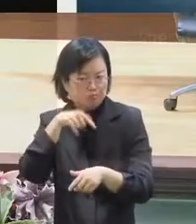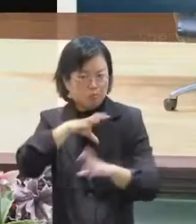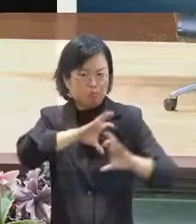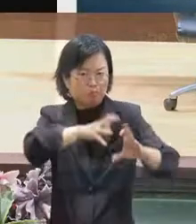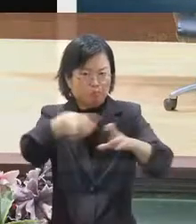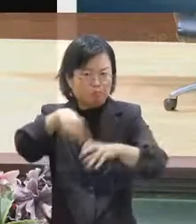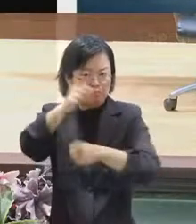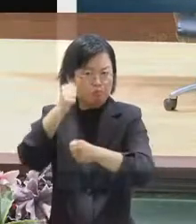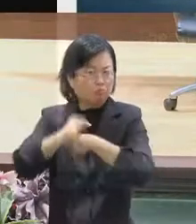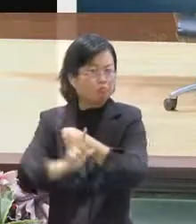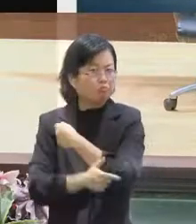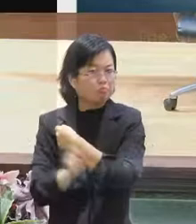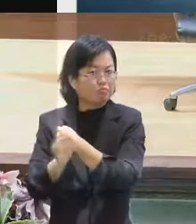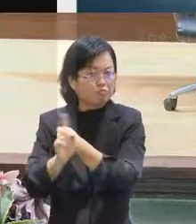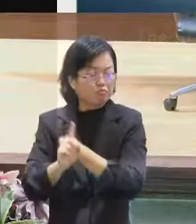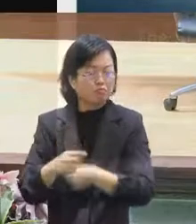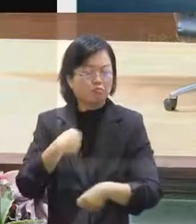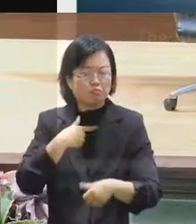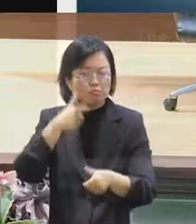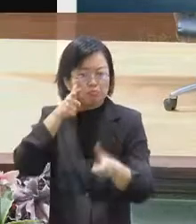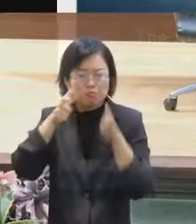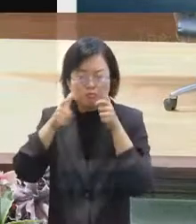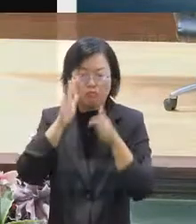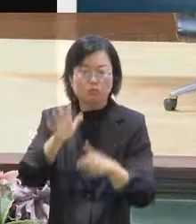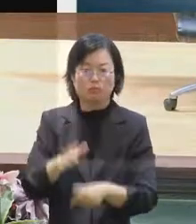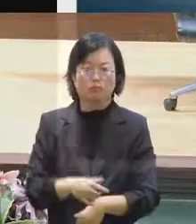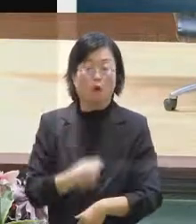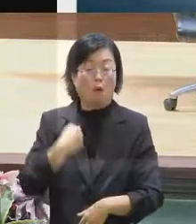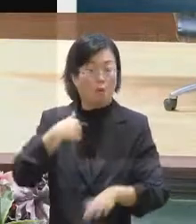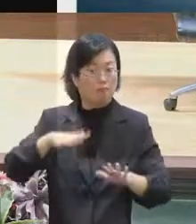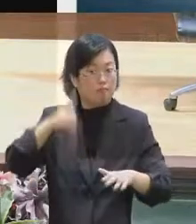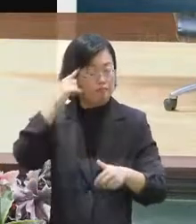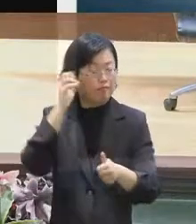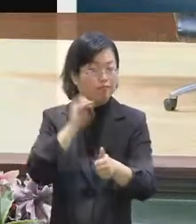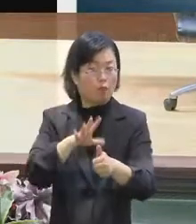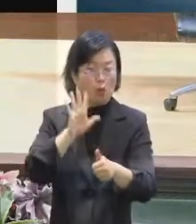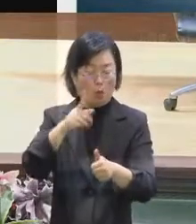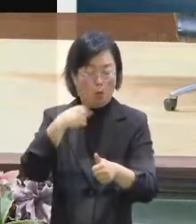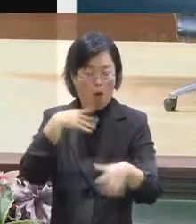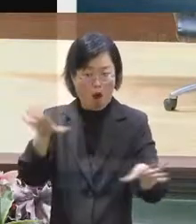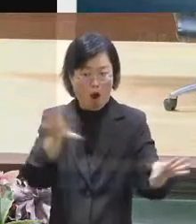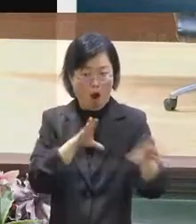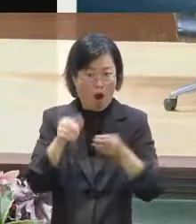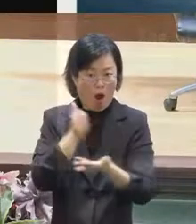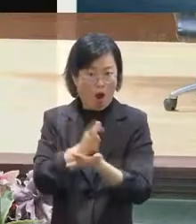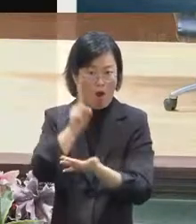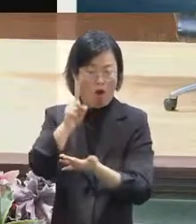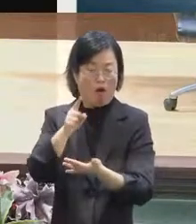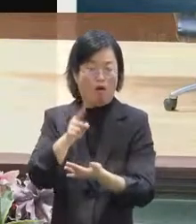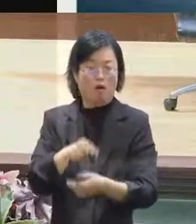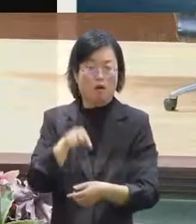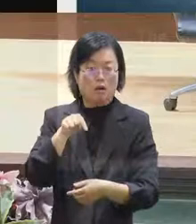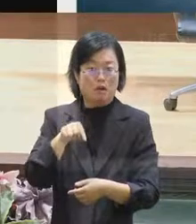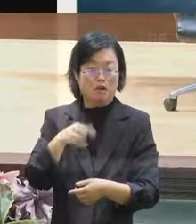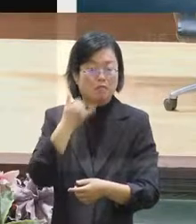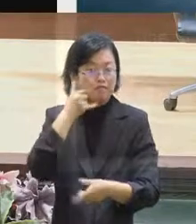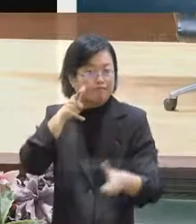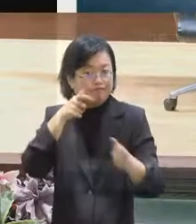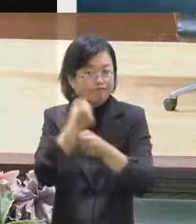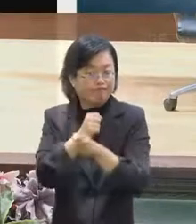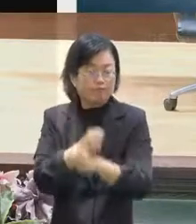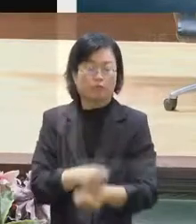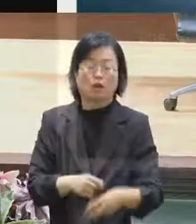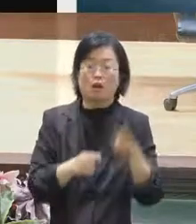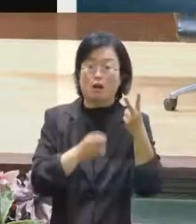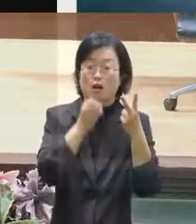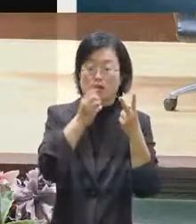我也想和各位去分享有一个资料我觉得蛮值得去参考的，就是2019年出版的